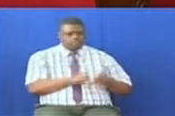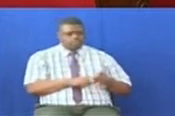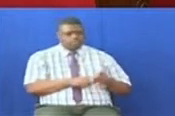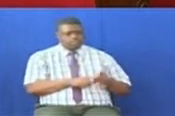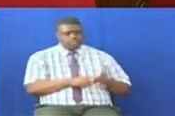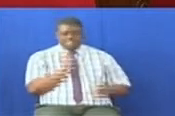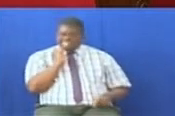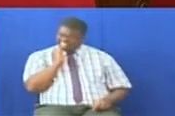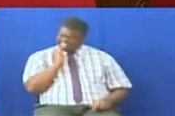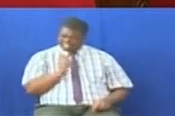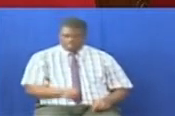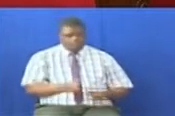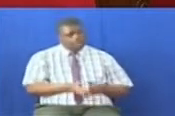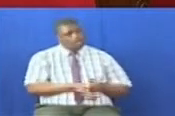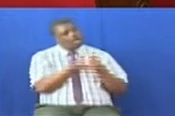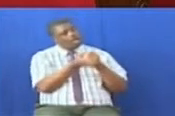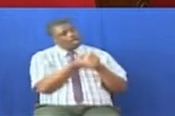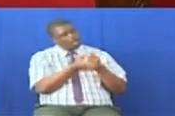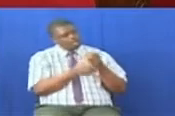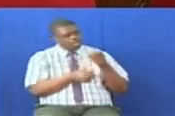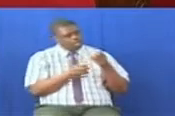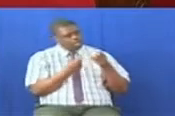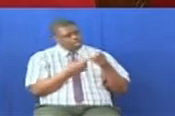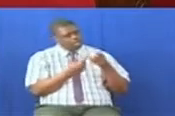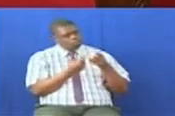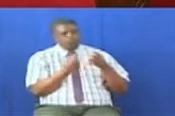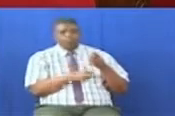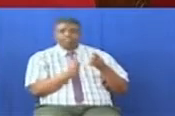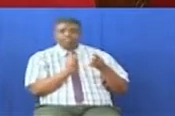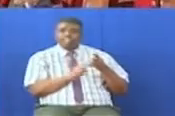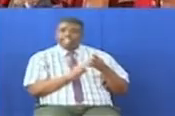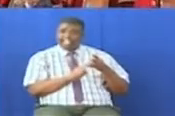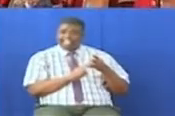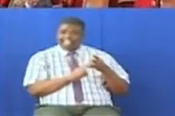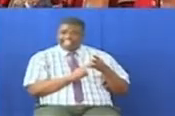Mheshimiwa Naibu Spika, jambo lingine ambalo ningependa kuchangia